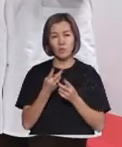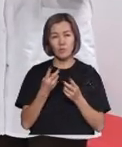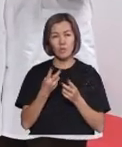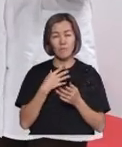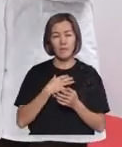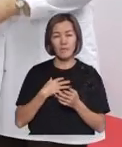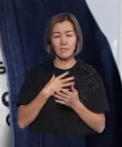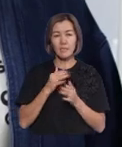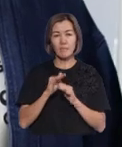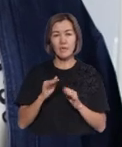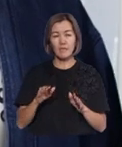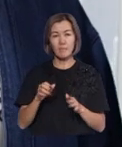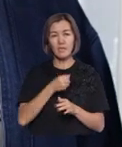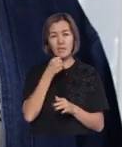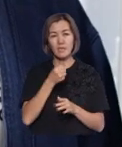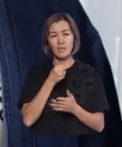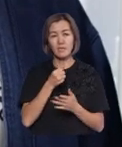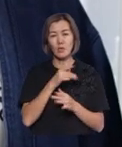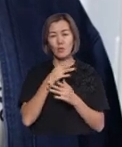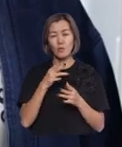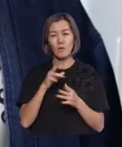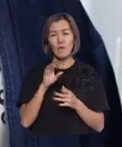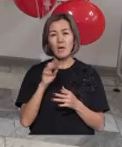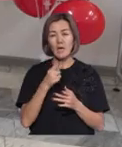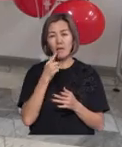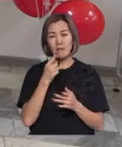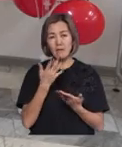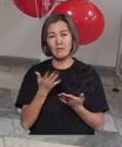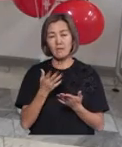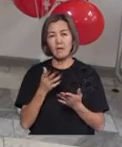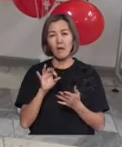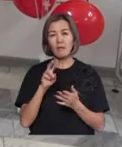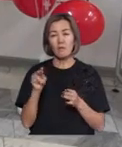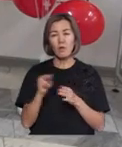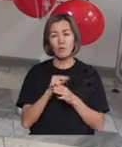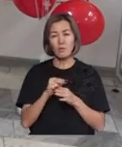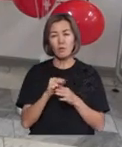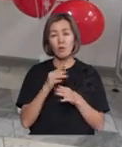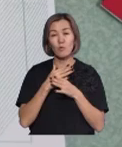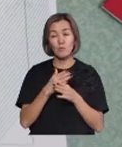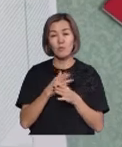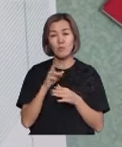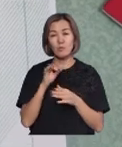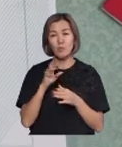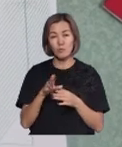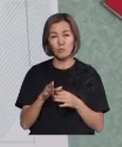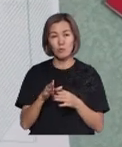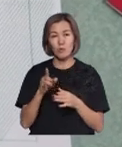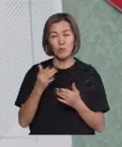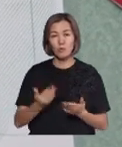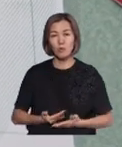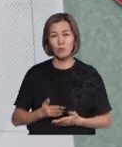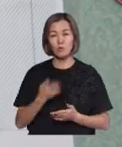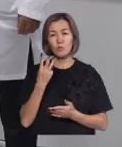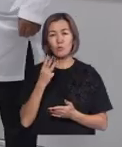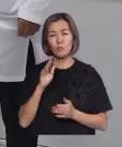Ол балалар мен ересектерге көптеген қанның онкологиялық ауруларын емдеуде көмектеседі. Көксу ауданының тұрғыны Жұлдыз Жұматаева үш